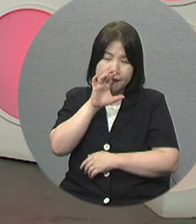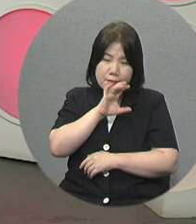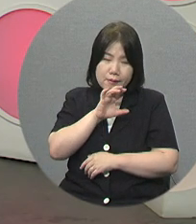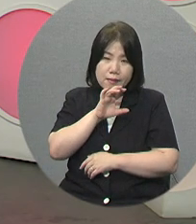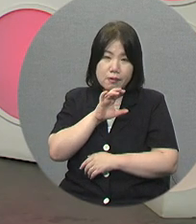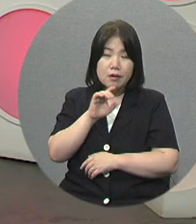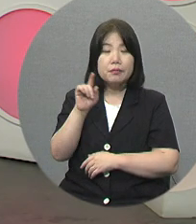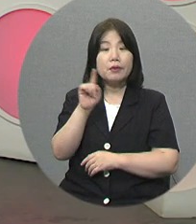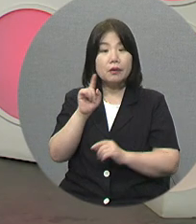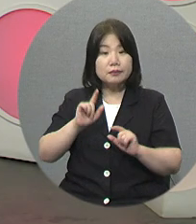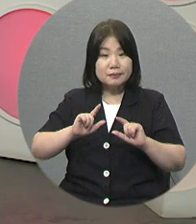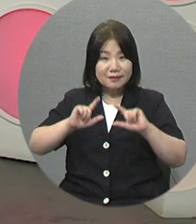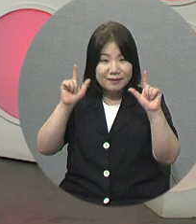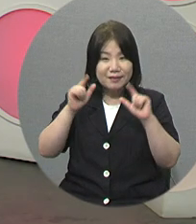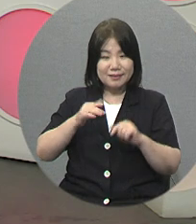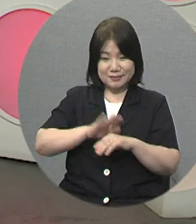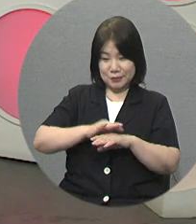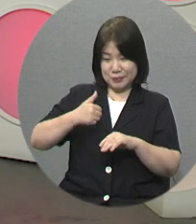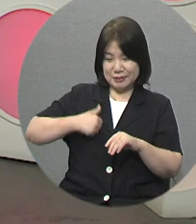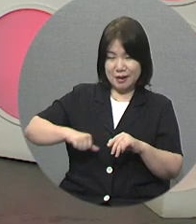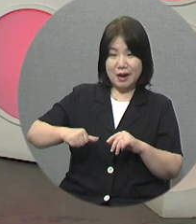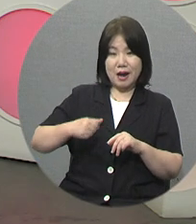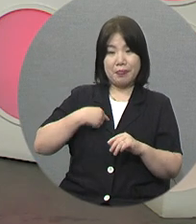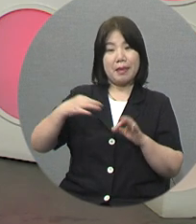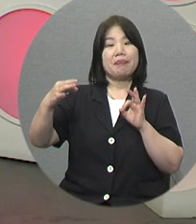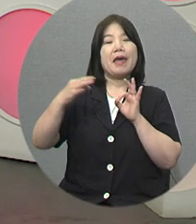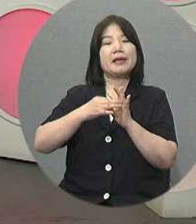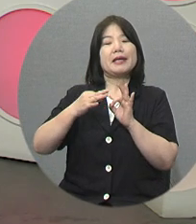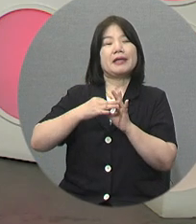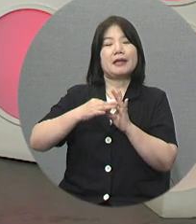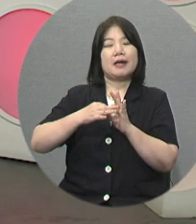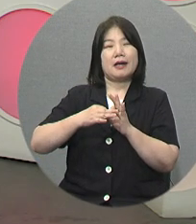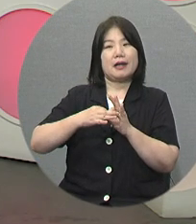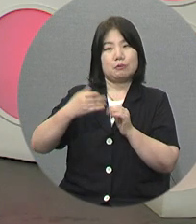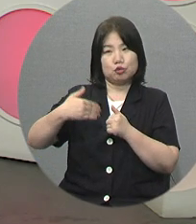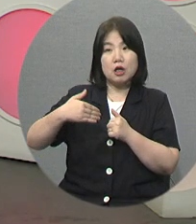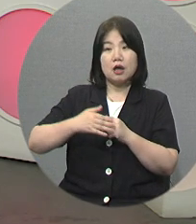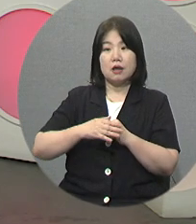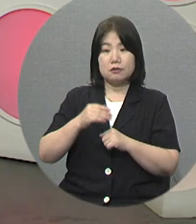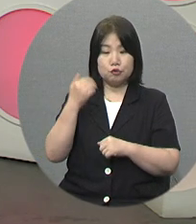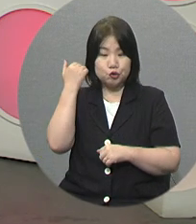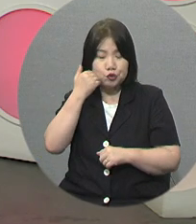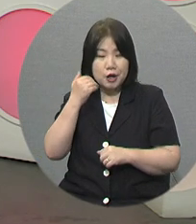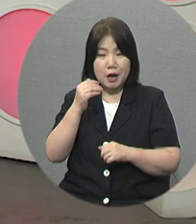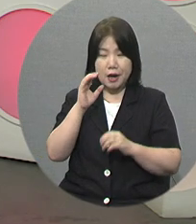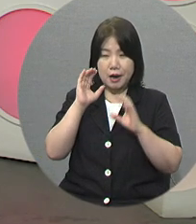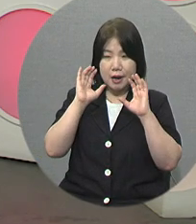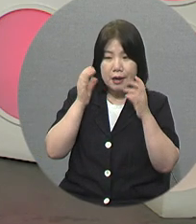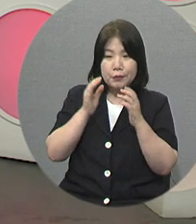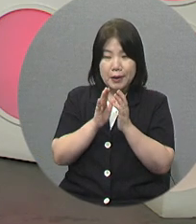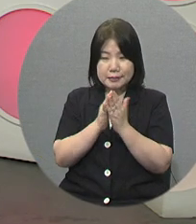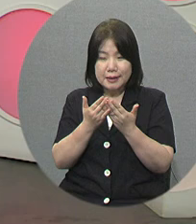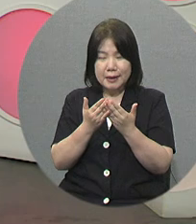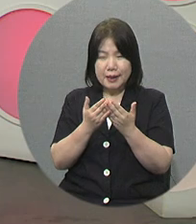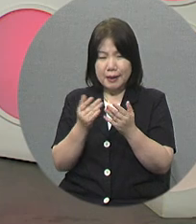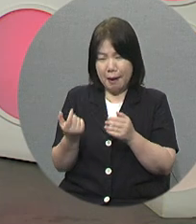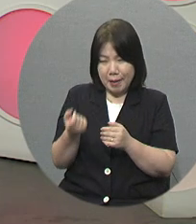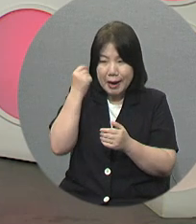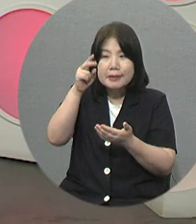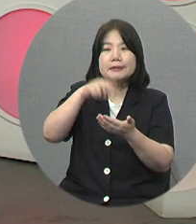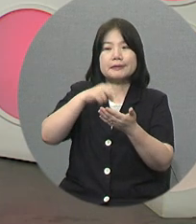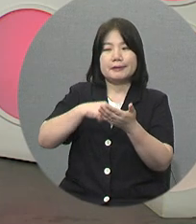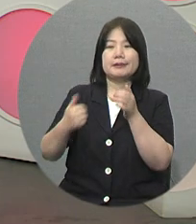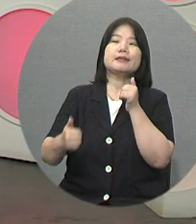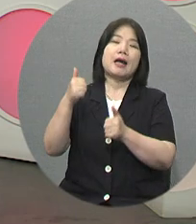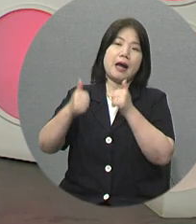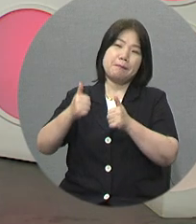하루는 손자가 갑자기 내기를 하자고 했는데 누가 동화책을 더 빨리 읽는지 시합을 하자는 것이었습니다.